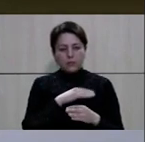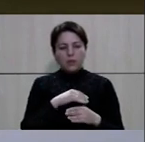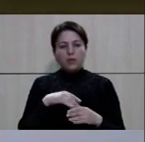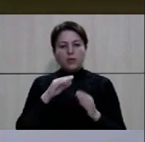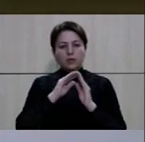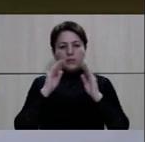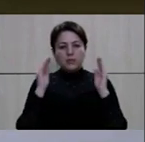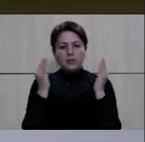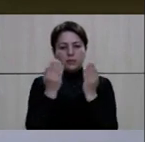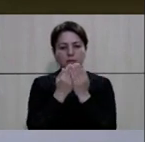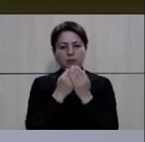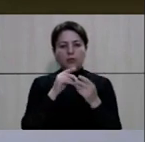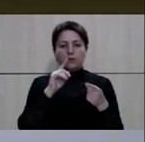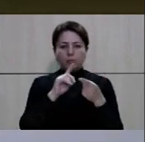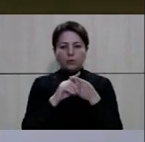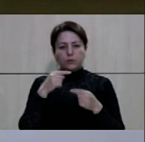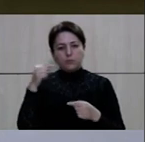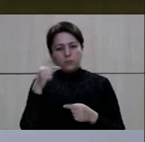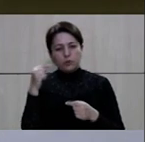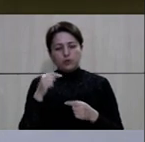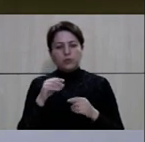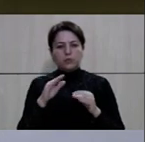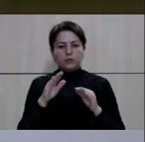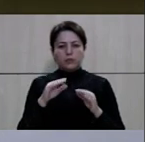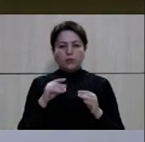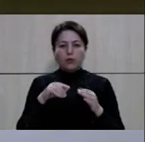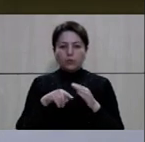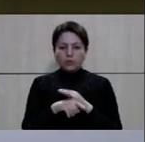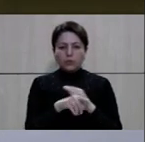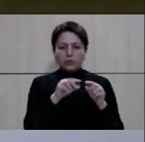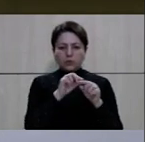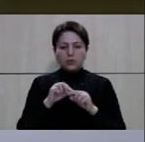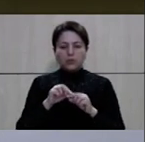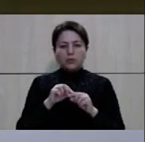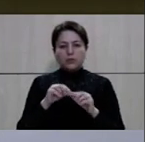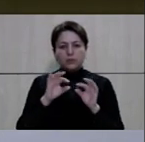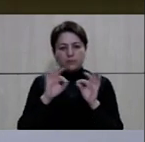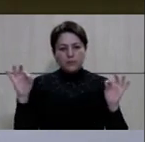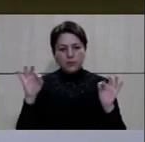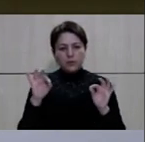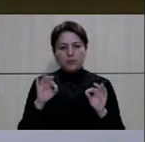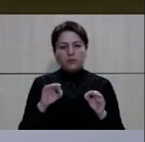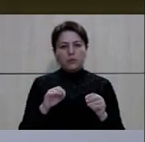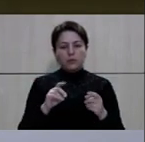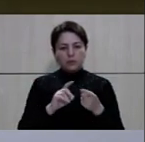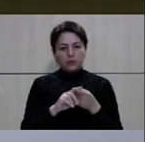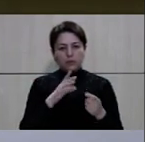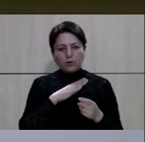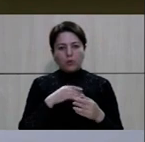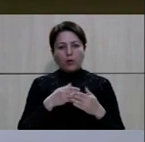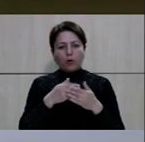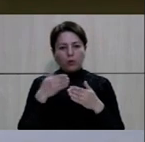izolyatsiyalab plus va minus qismlaridan uzatish simlarini uzatib chiqqanman. Oldindan tayyorlab